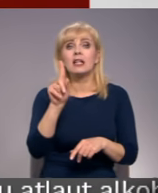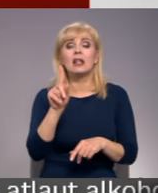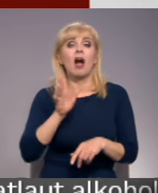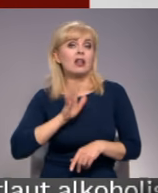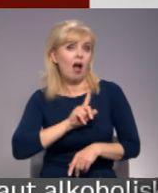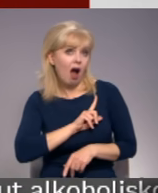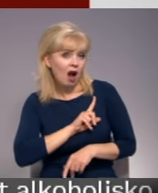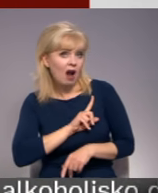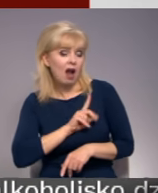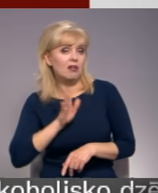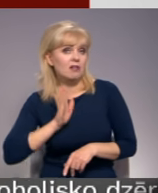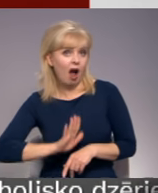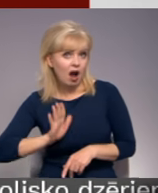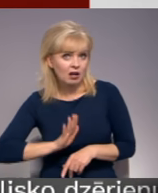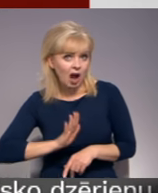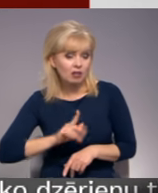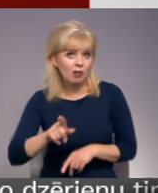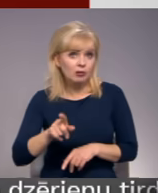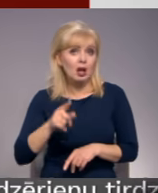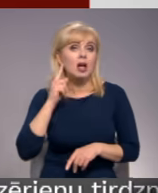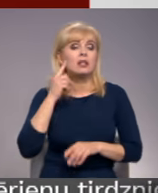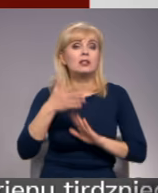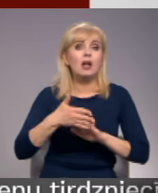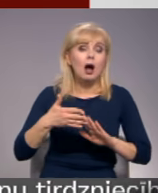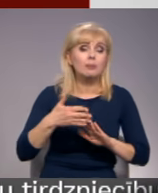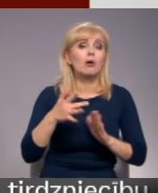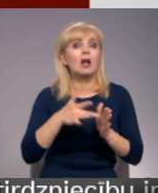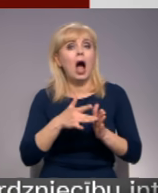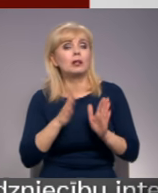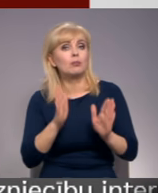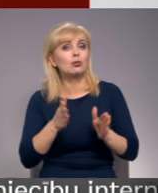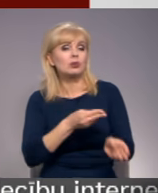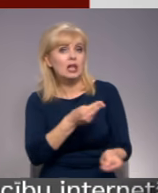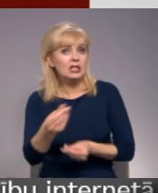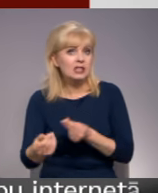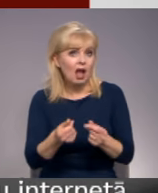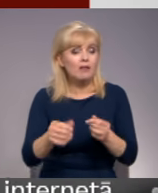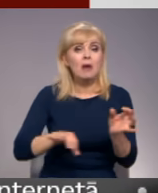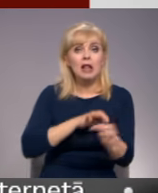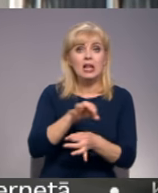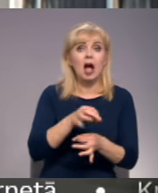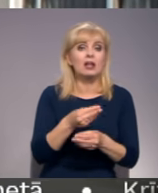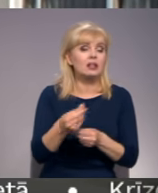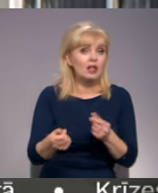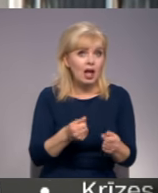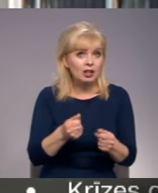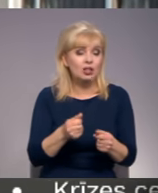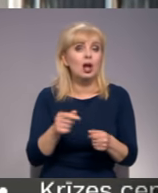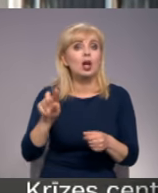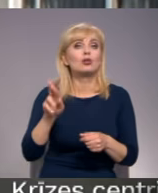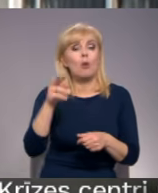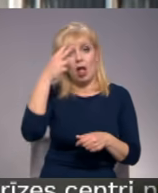jānogaida, jāgaida un jāmobilizē, jāsamobilizē kaut kādi izdevumi, liekie tēriņi un viss. Skodas